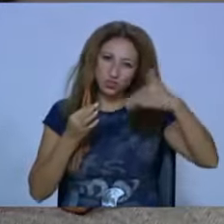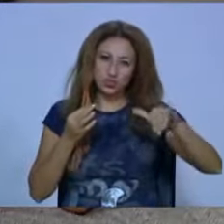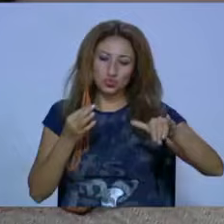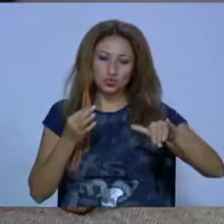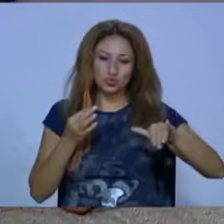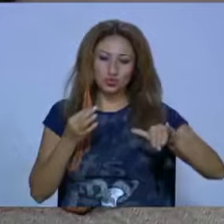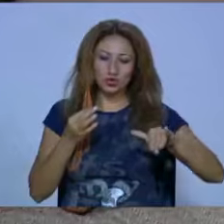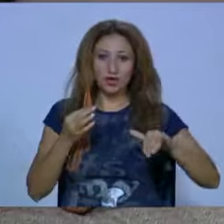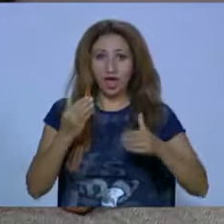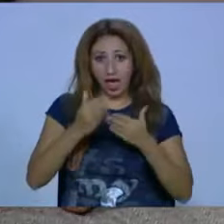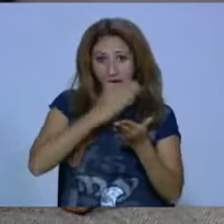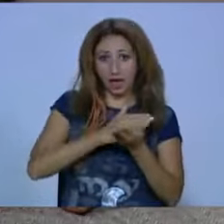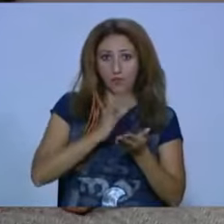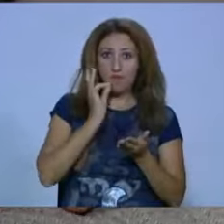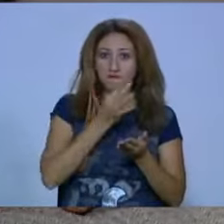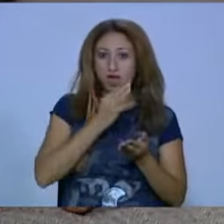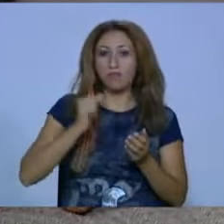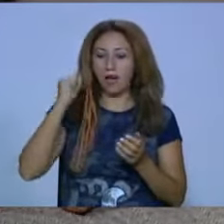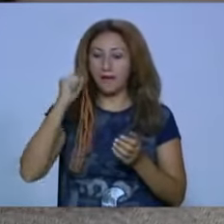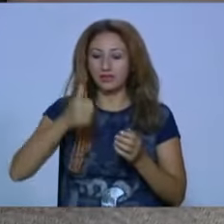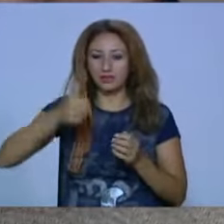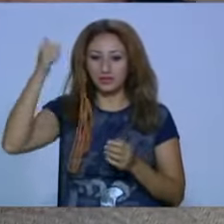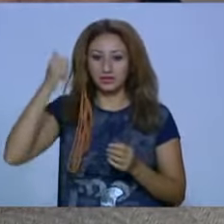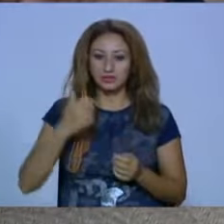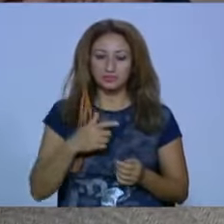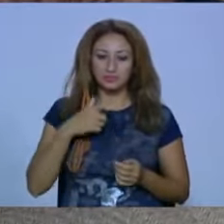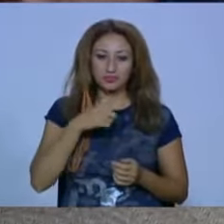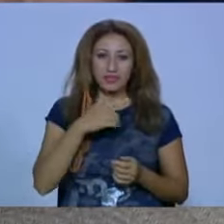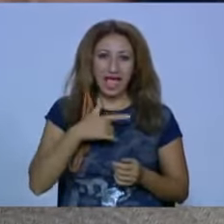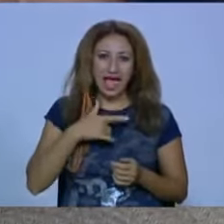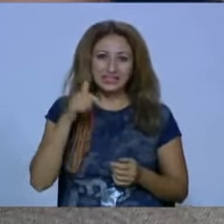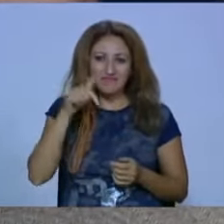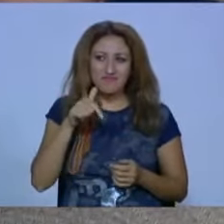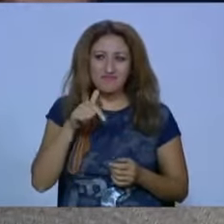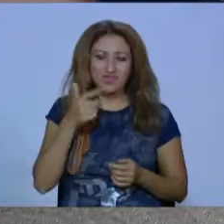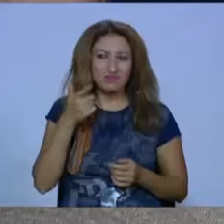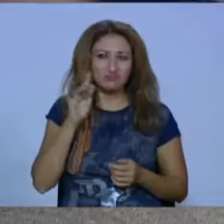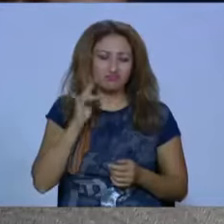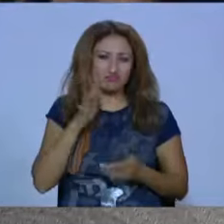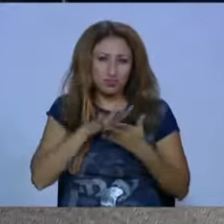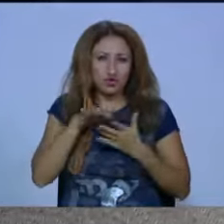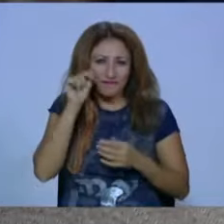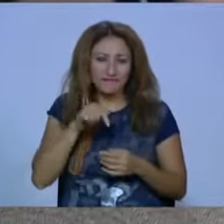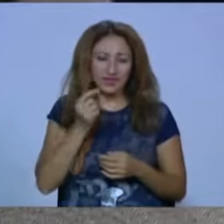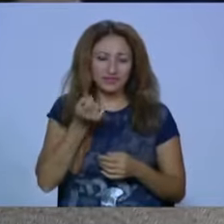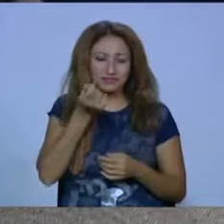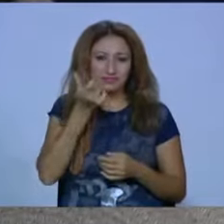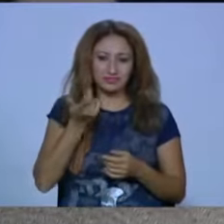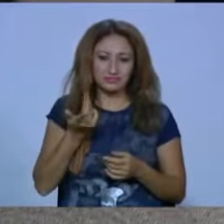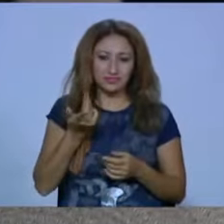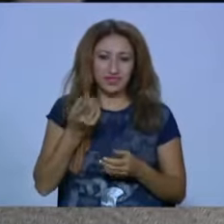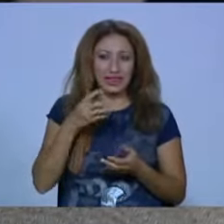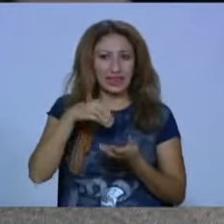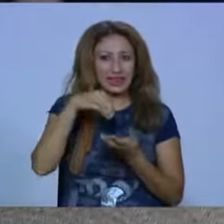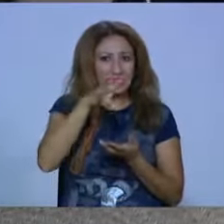فعلاء كان حاسس انه في حاجه يعني غلط حصلة للفيلم كتوزيع